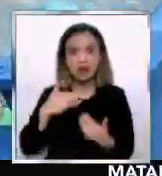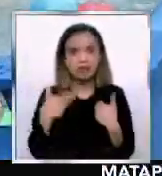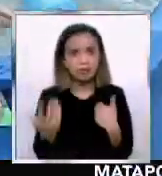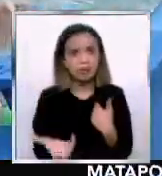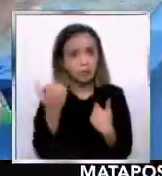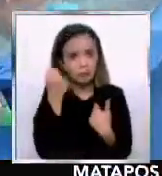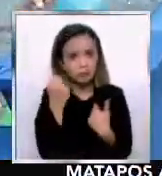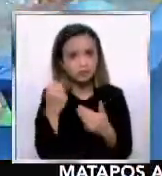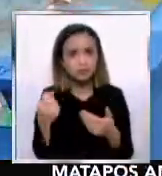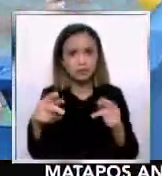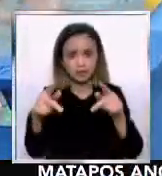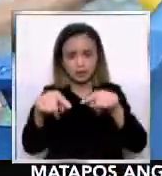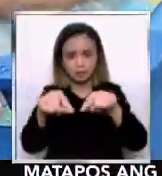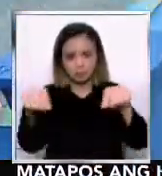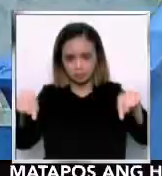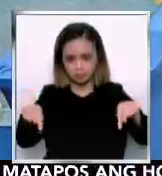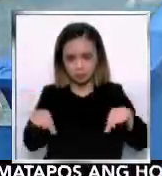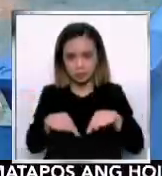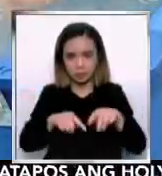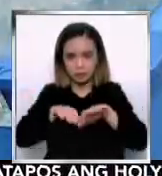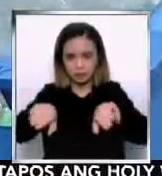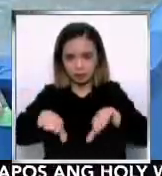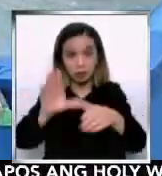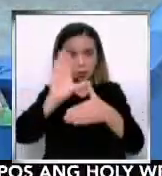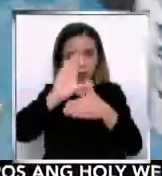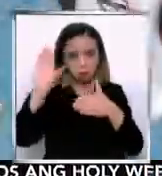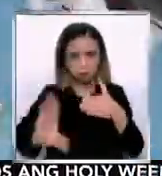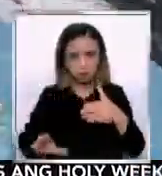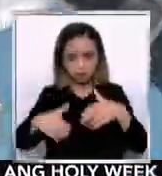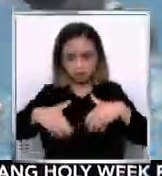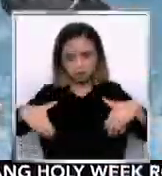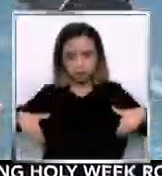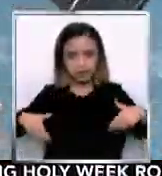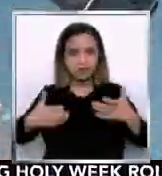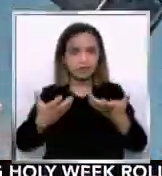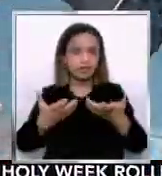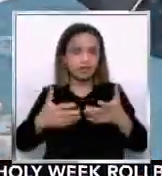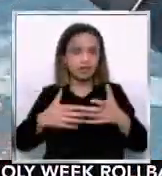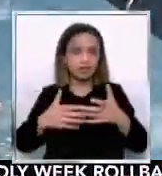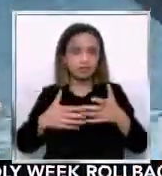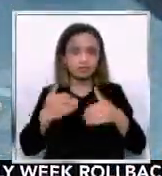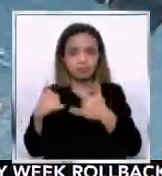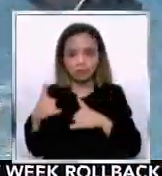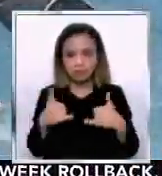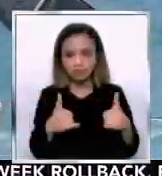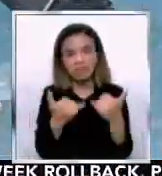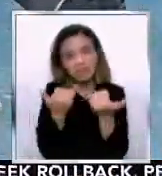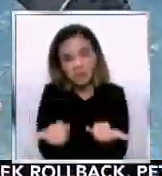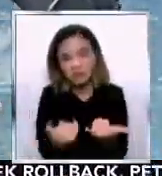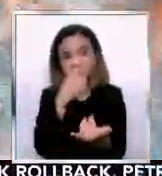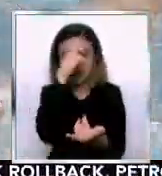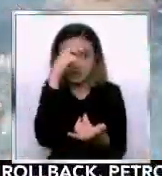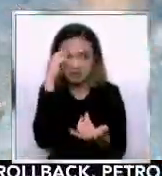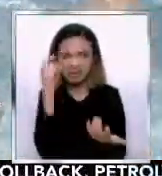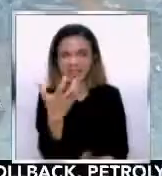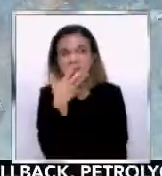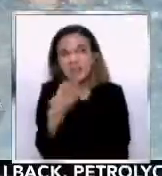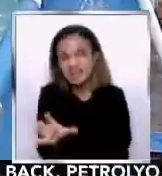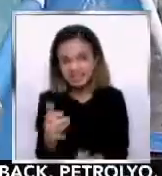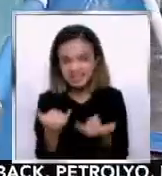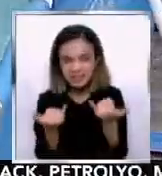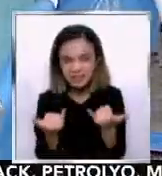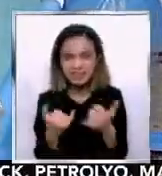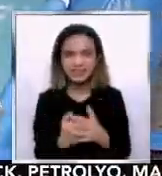pool, kumpleto pa sa mga salbabida at laruan. Summer ngayon eh. Ang init-init ngayon eh. Kwento